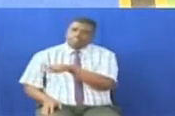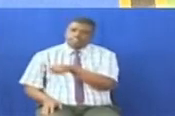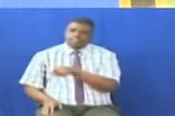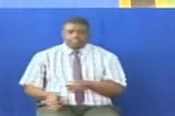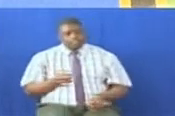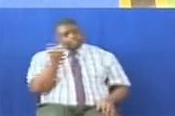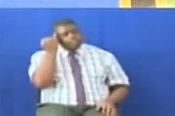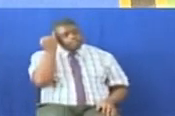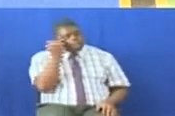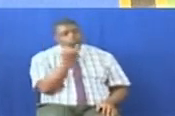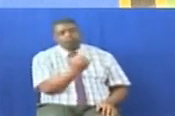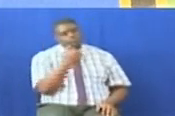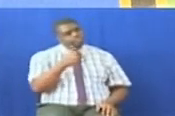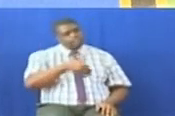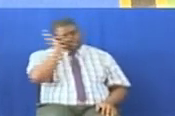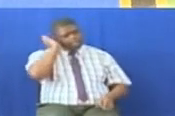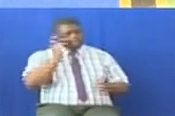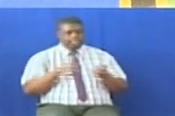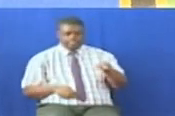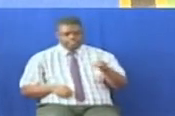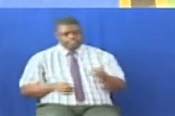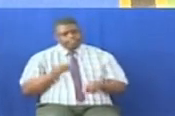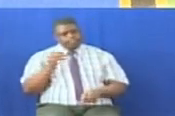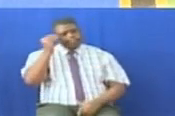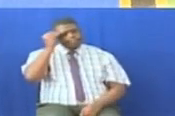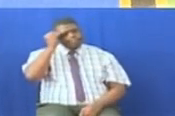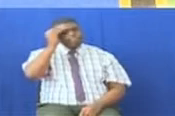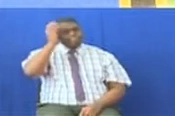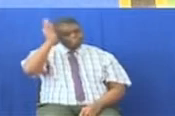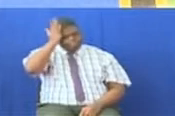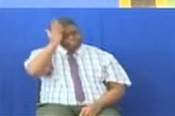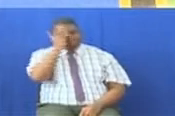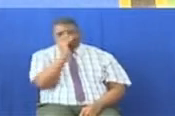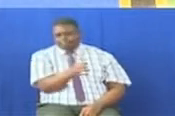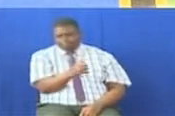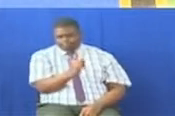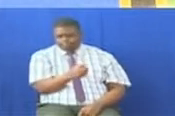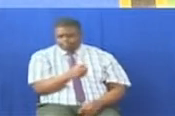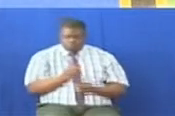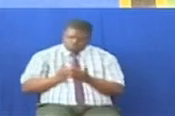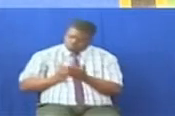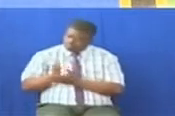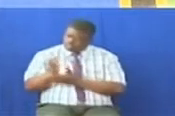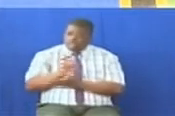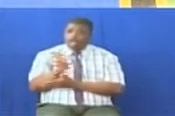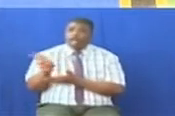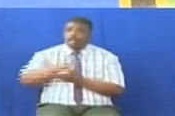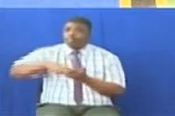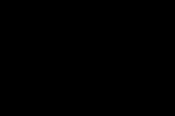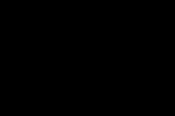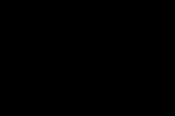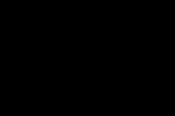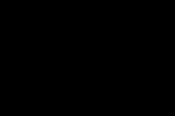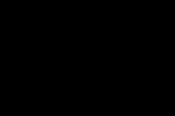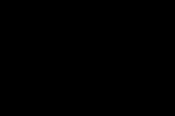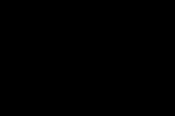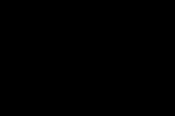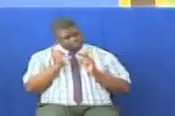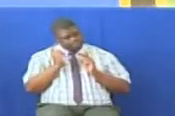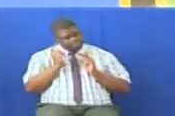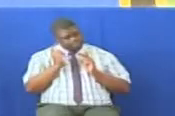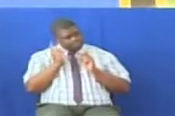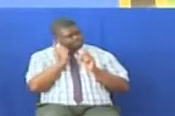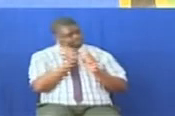serikali izingatie, naishauri serikali kupitia halmashauri zetu izingatie sheria hii ya